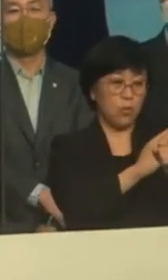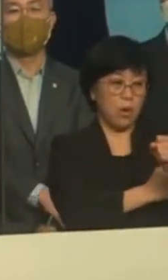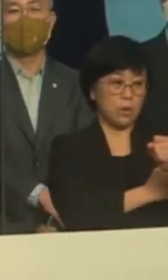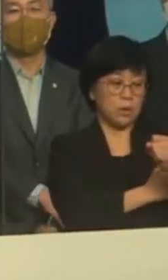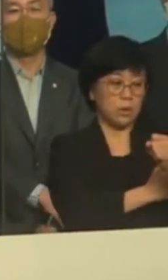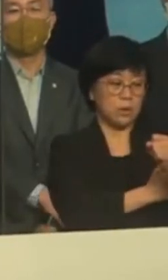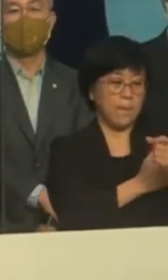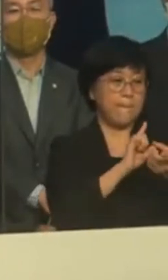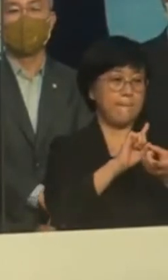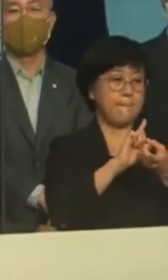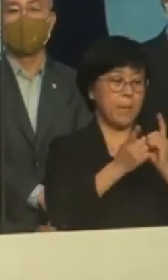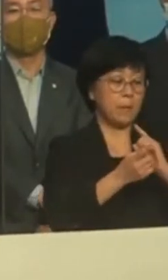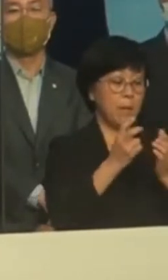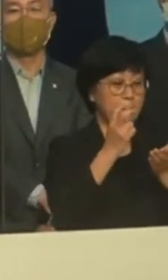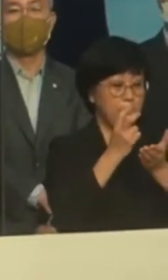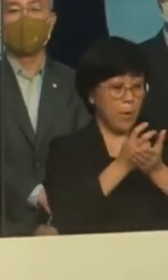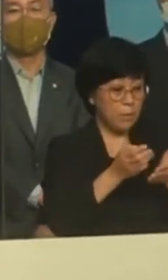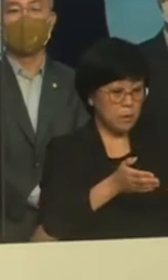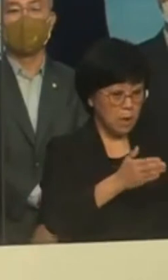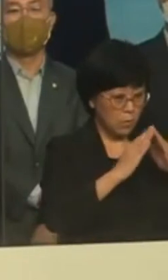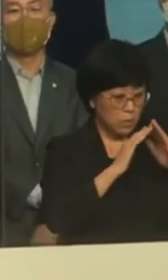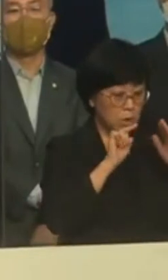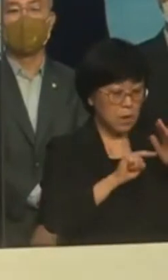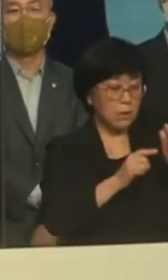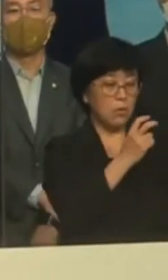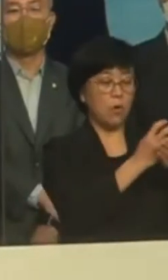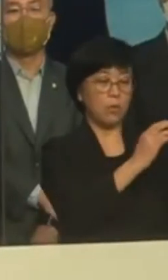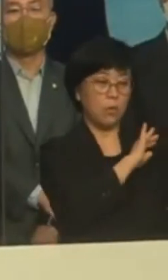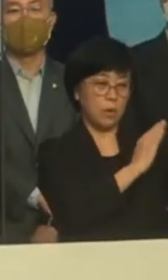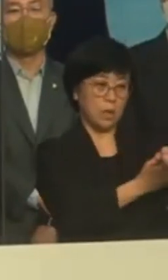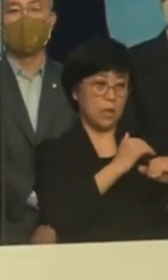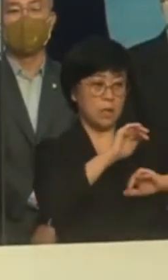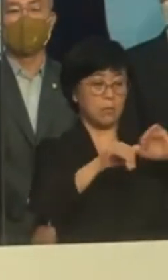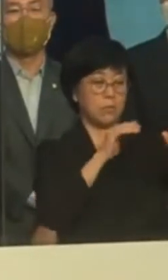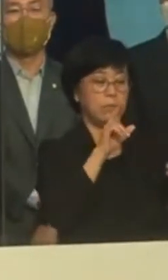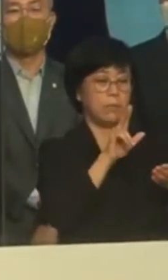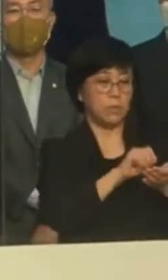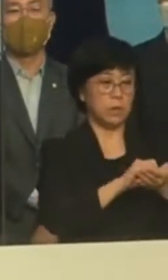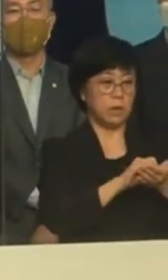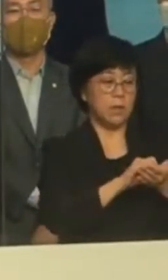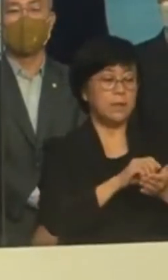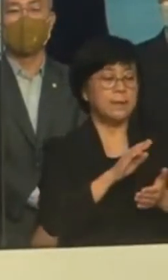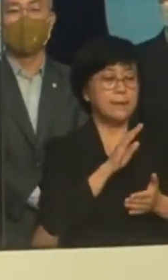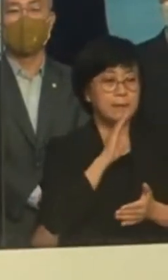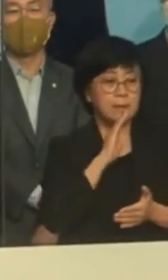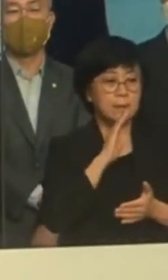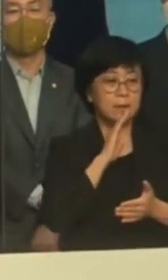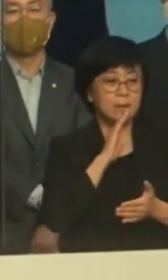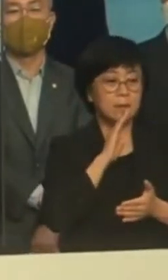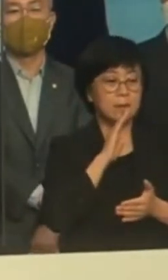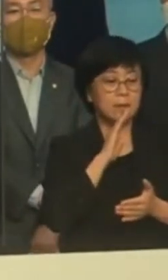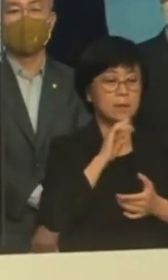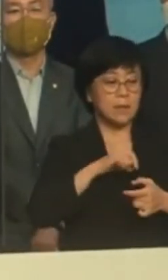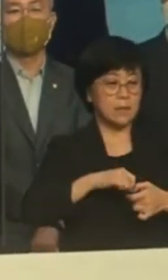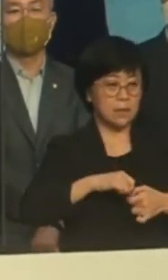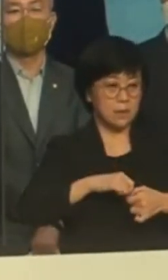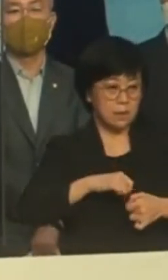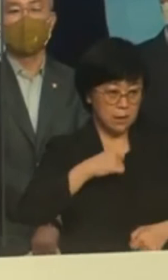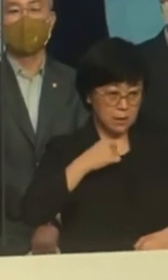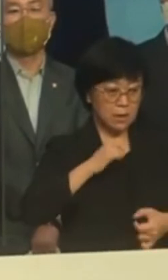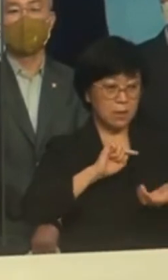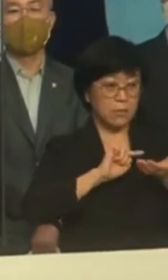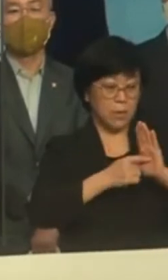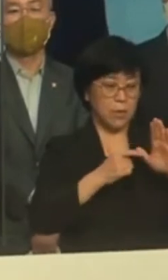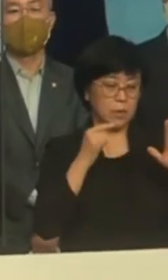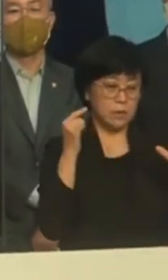대행하는 그 입법권에 대한 근본적인 훼손 사건입니다. 그래서 이 문제에 대해서는 정말 사실이 뭔지 철저하게 진상을 규명해야